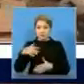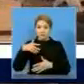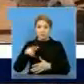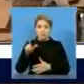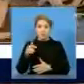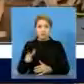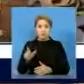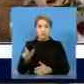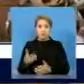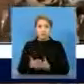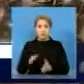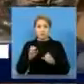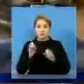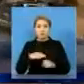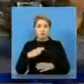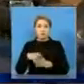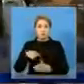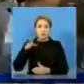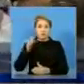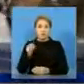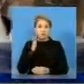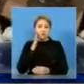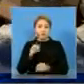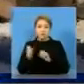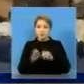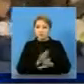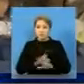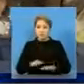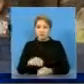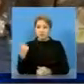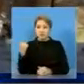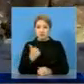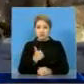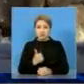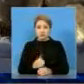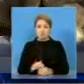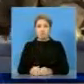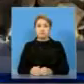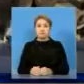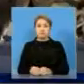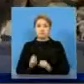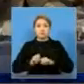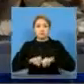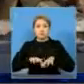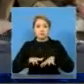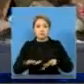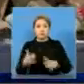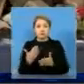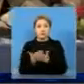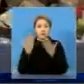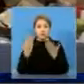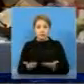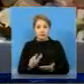роста. Пустые баклажки, бутылки, пакеты. Мусор не вывозится целыми неделями. Горы отходов, разбросанный мусор и в целом